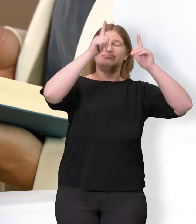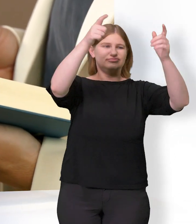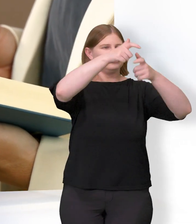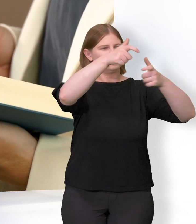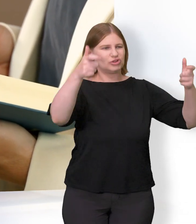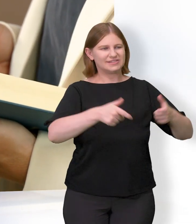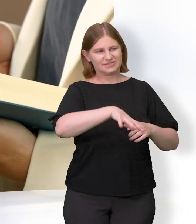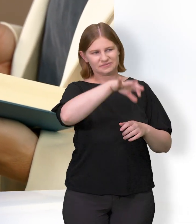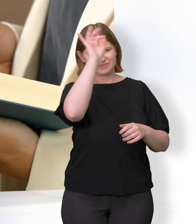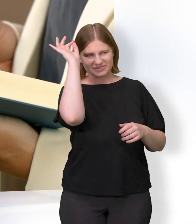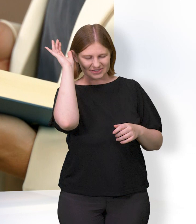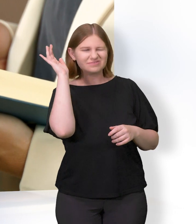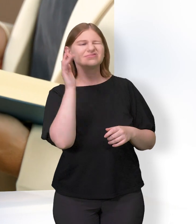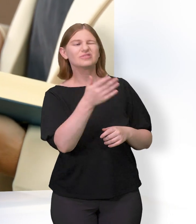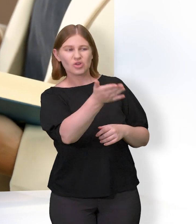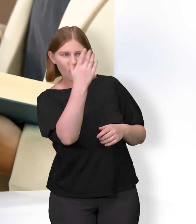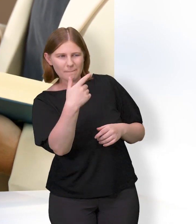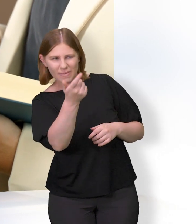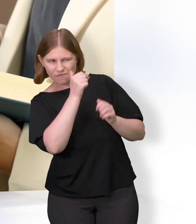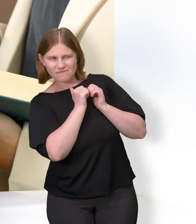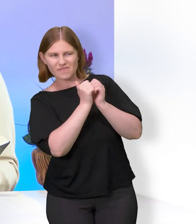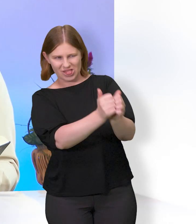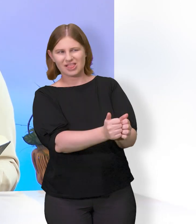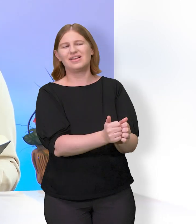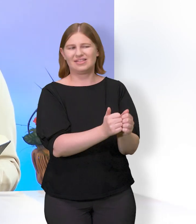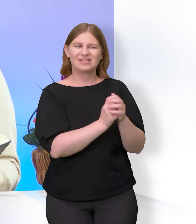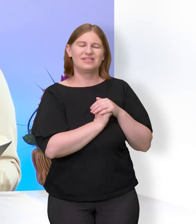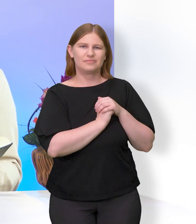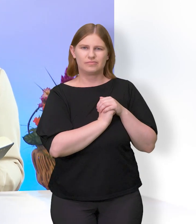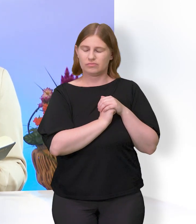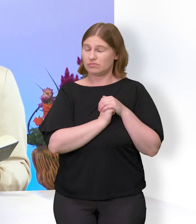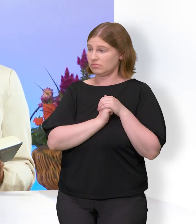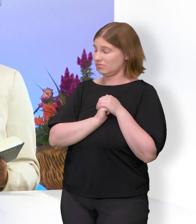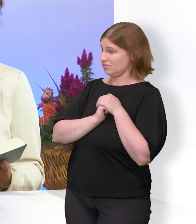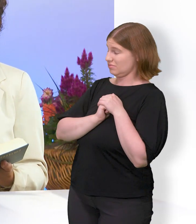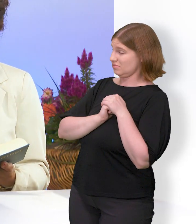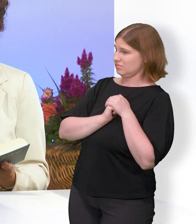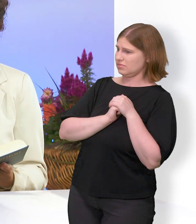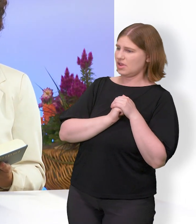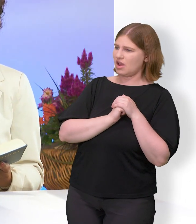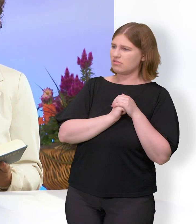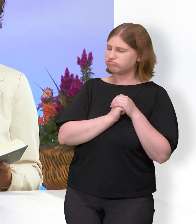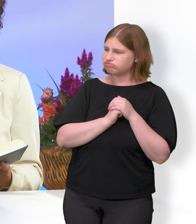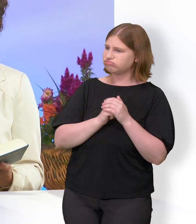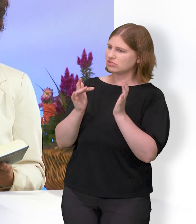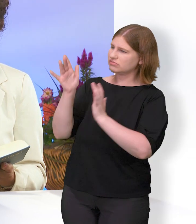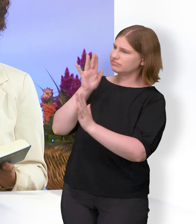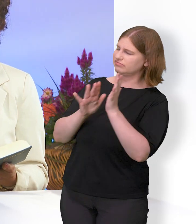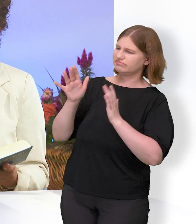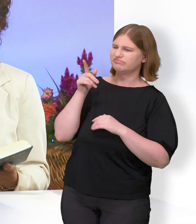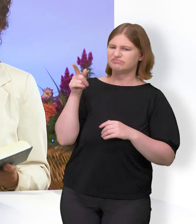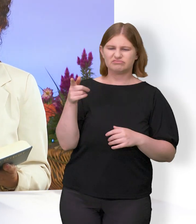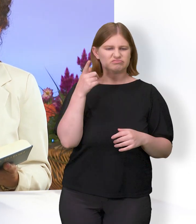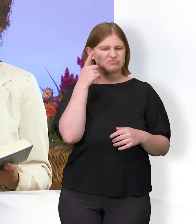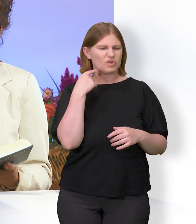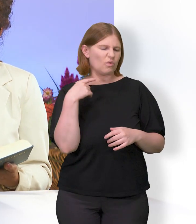Und komm und folge mir nach. Er aber wurde unmutig über das Wort und ging traurig